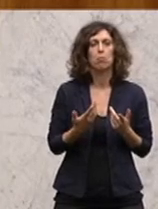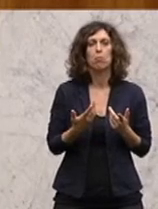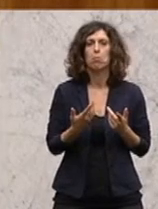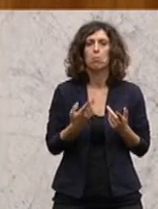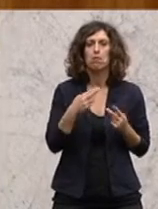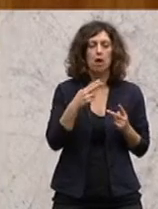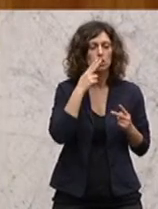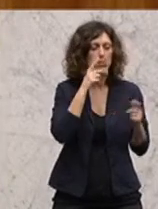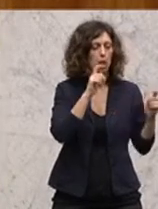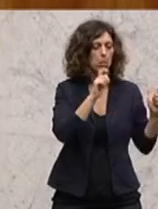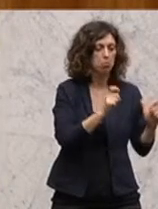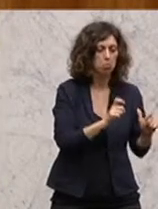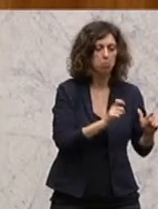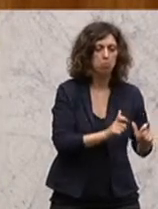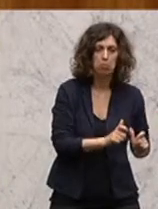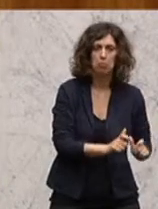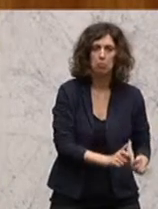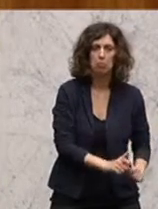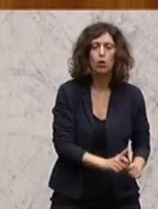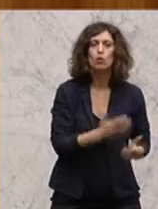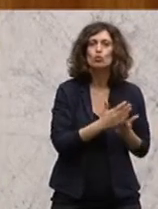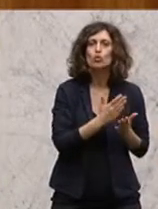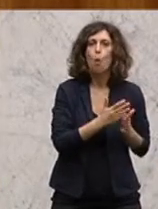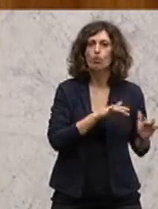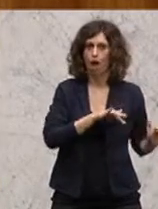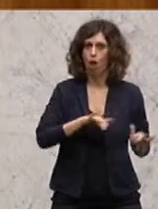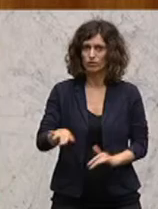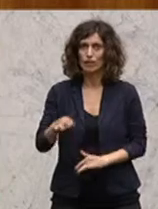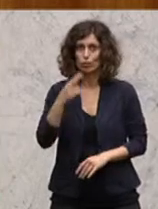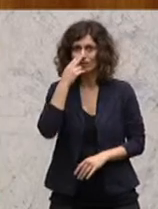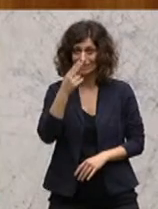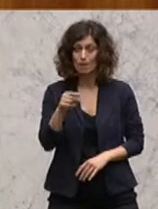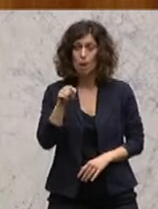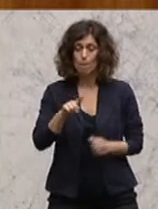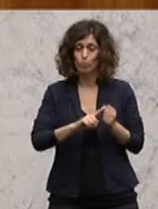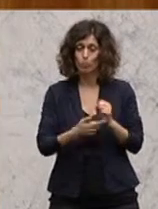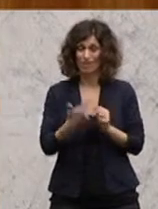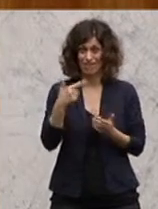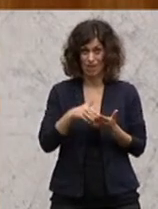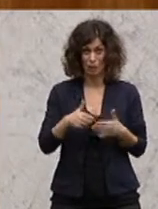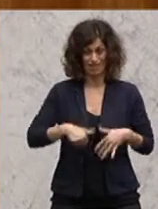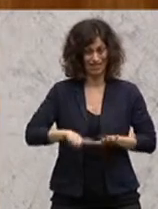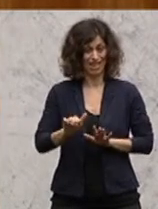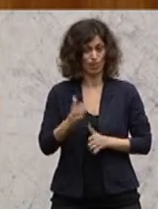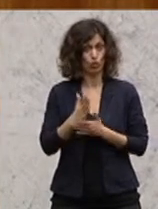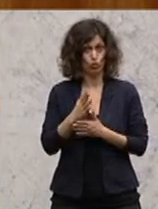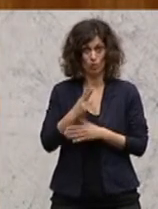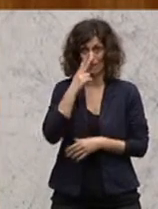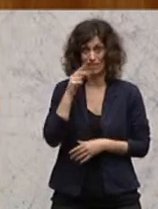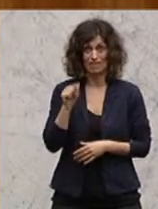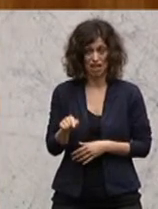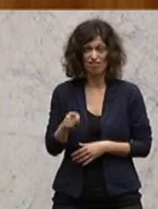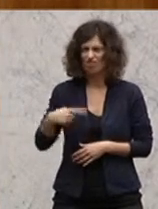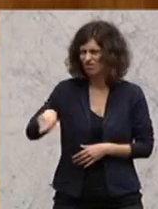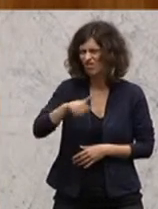weiter runtergeschrieben worden. Die ersten Auswirkungen haben wir auch gesehen im Budget für das Jahr 2016. Ich glaube,